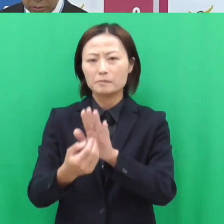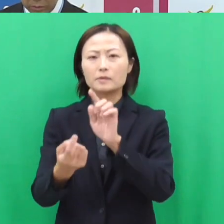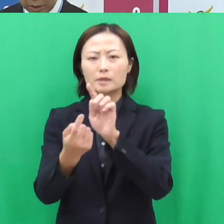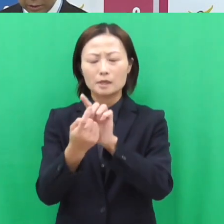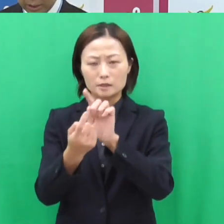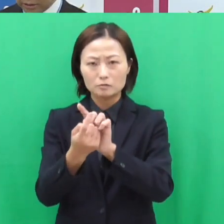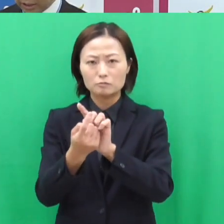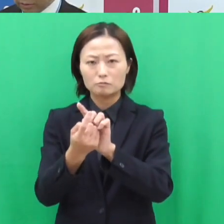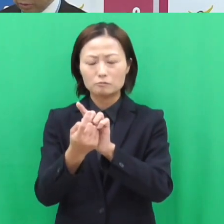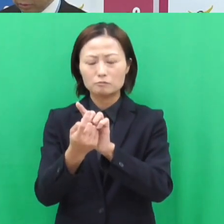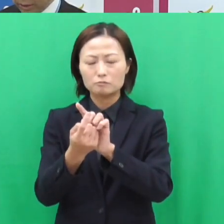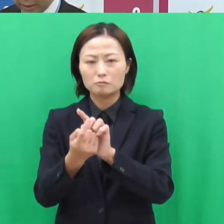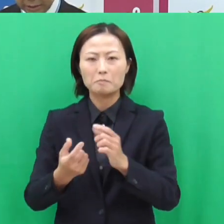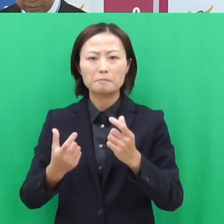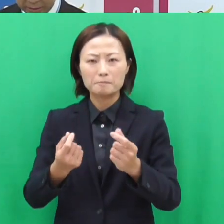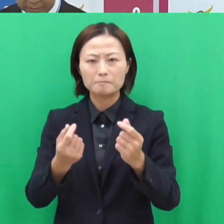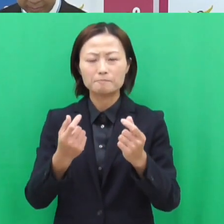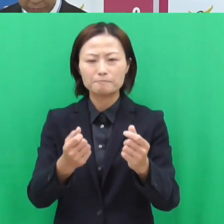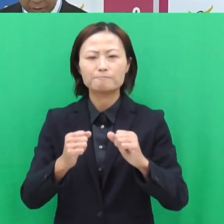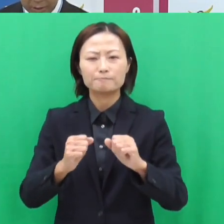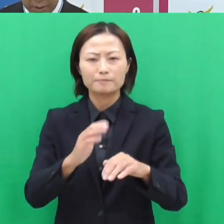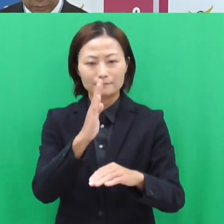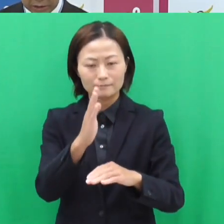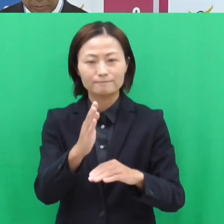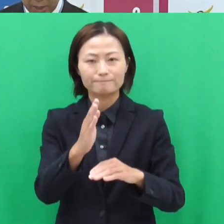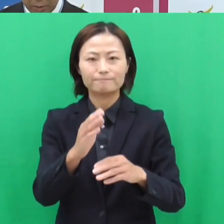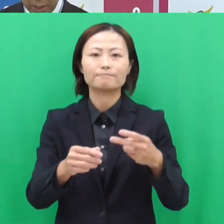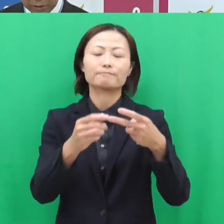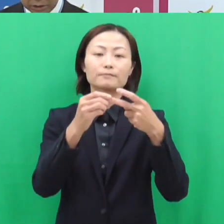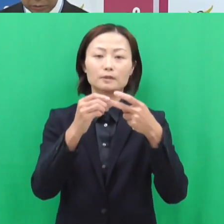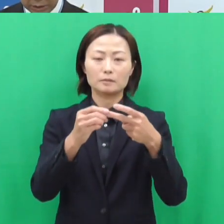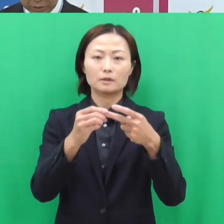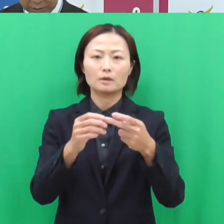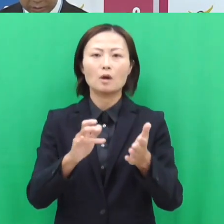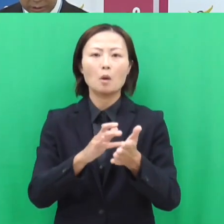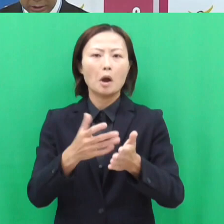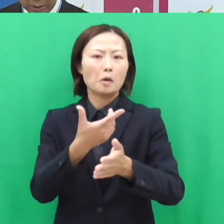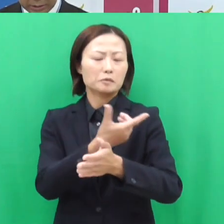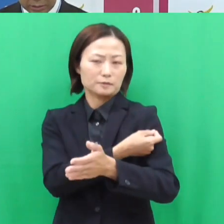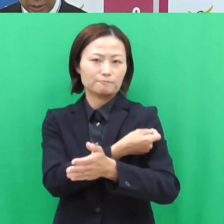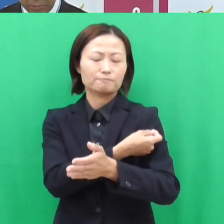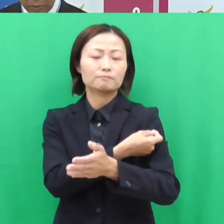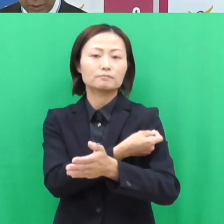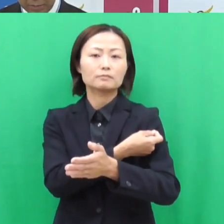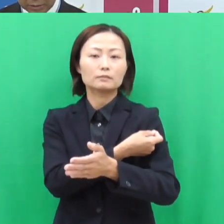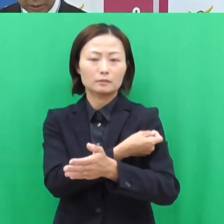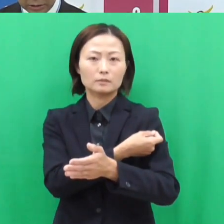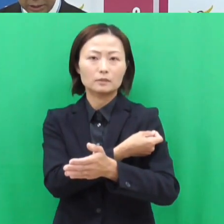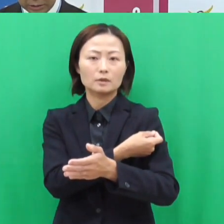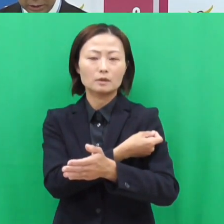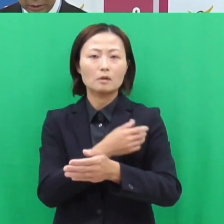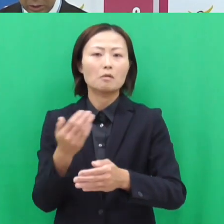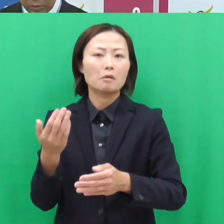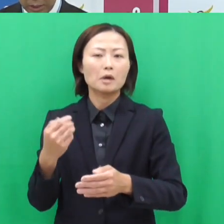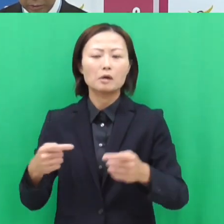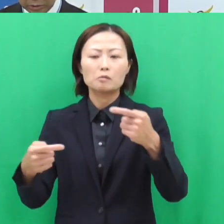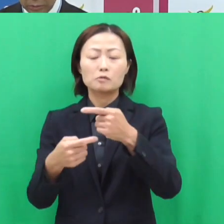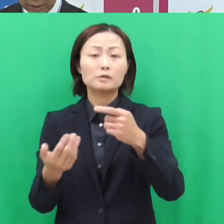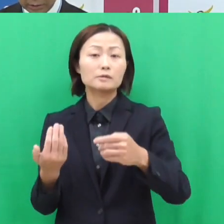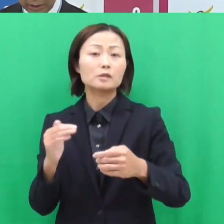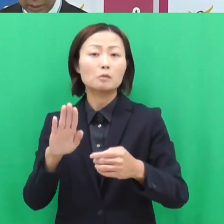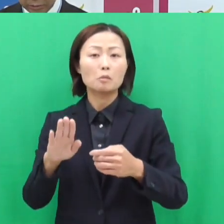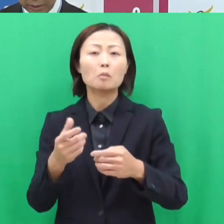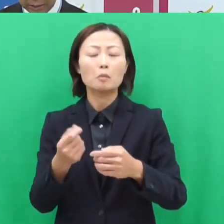を徹底しているラジオお願いいたします2つ目はワクチンの接種です昨年も年末年始に新型